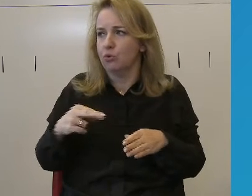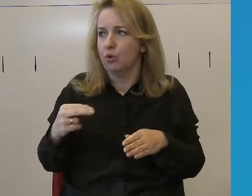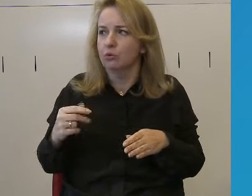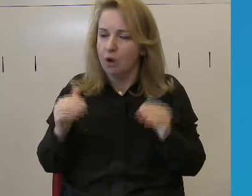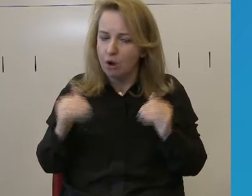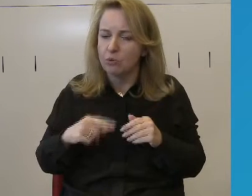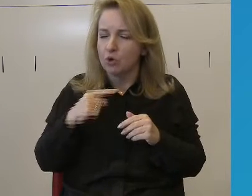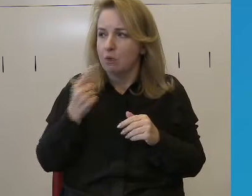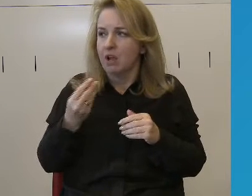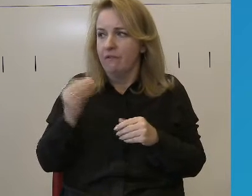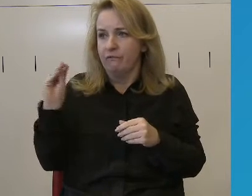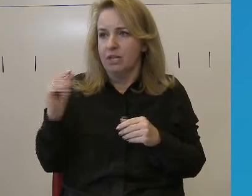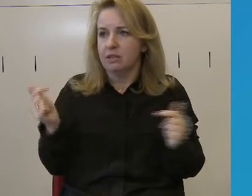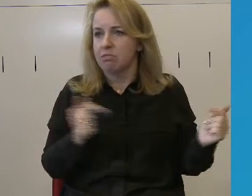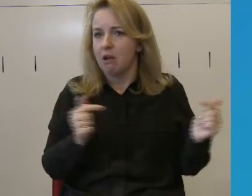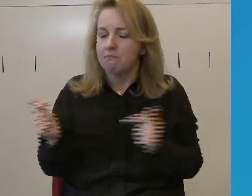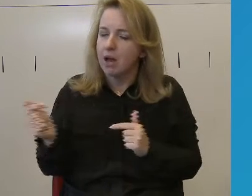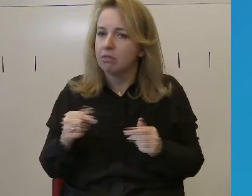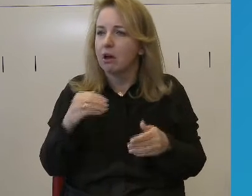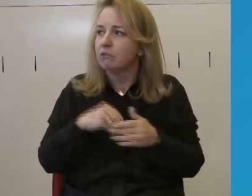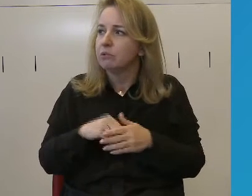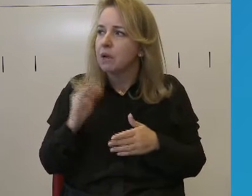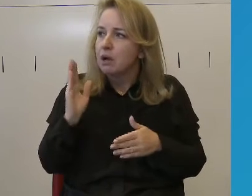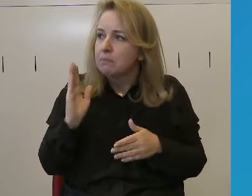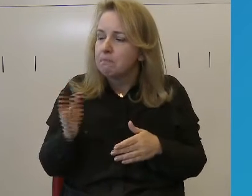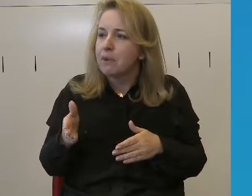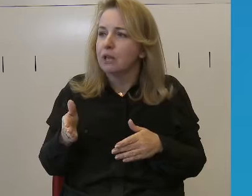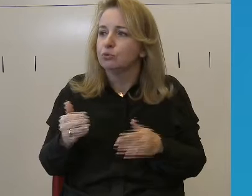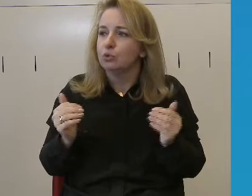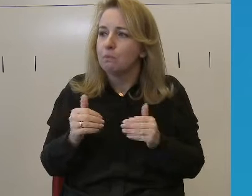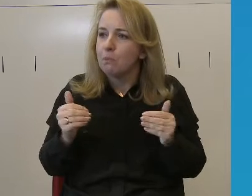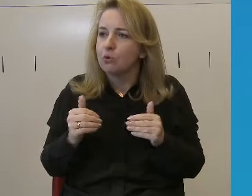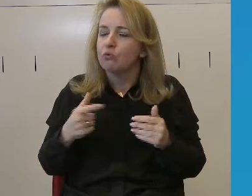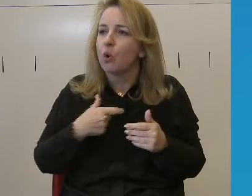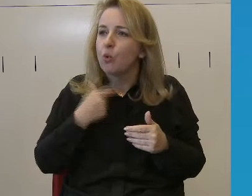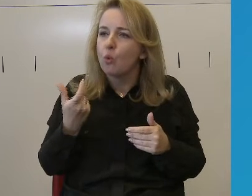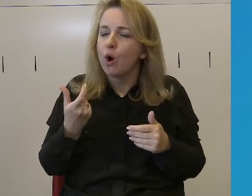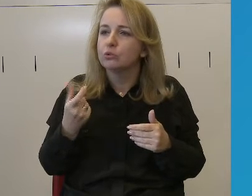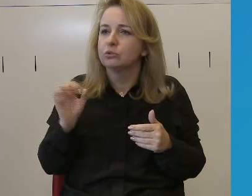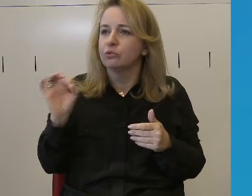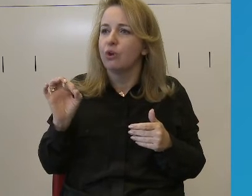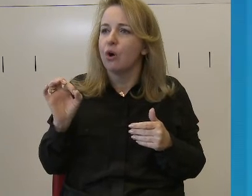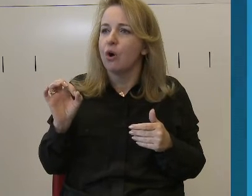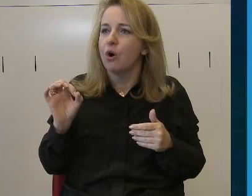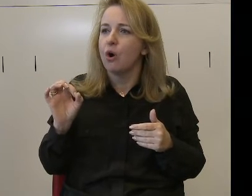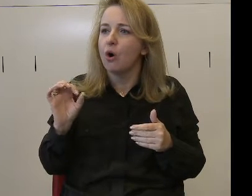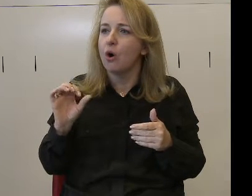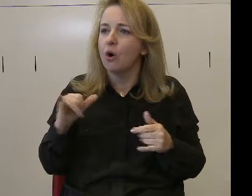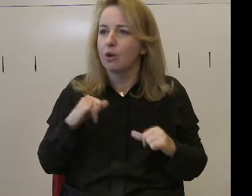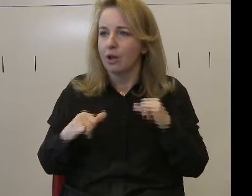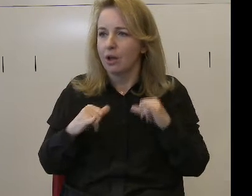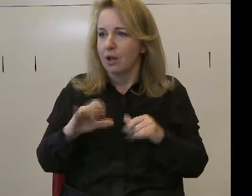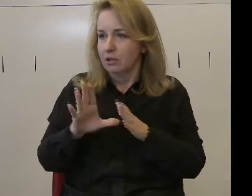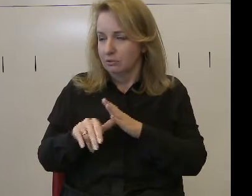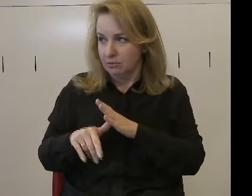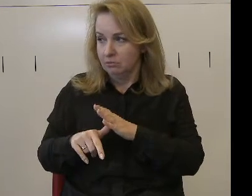powiedzieć podczas debaty, gdzie będziemy mieli możliwość usłyszeć głosy włodarzy miast o różnej